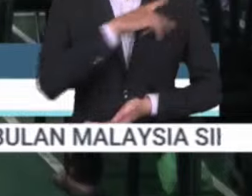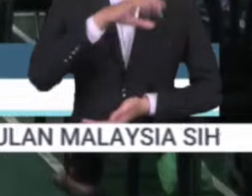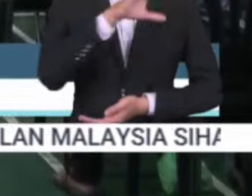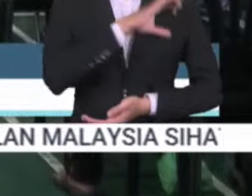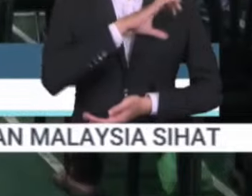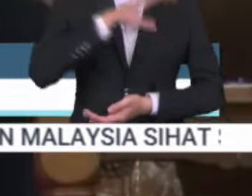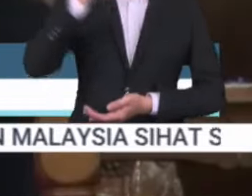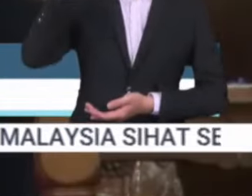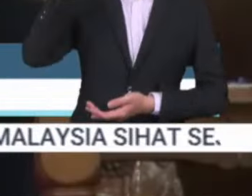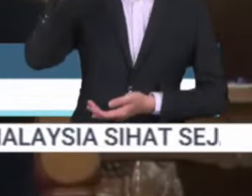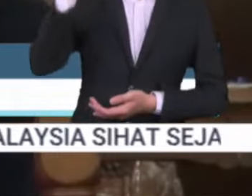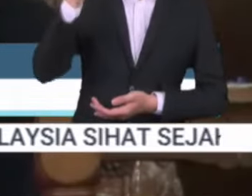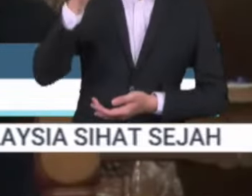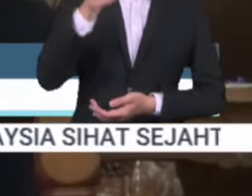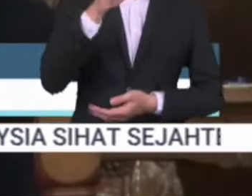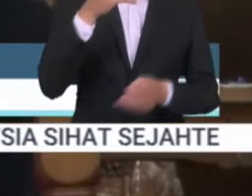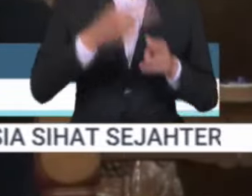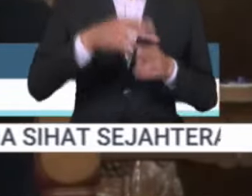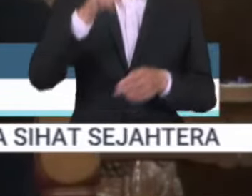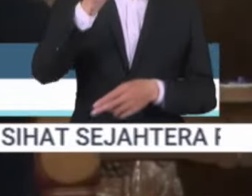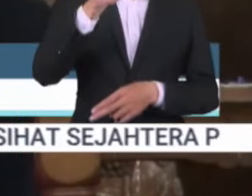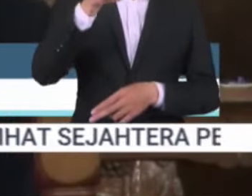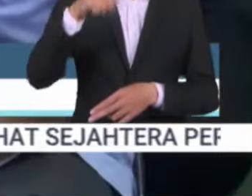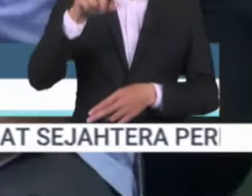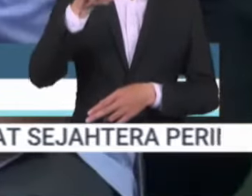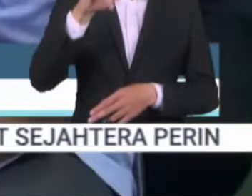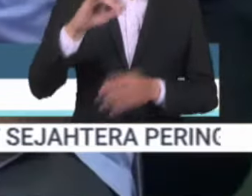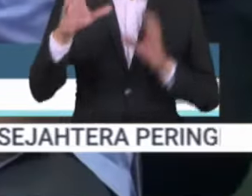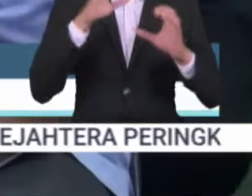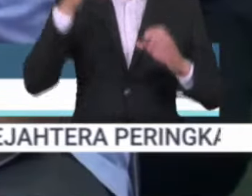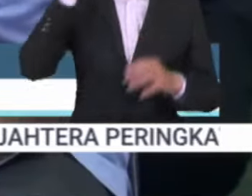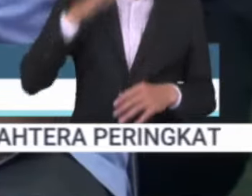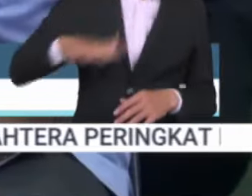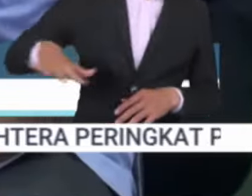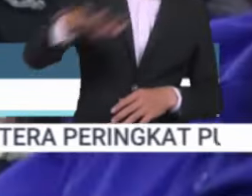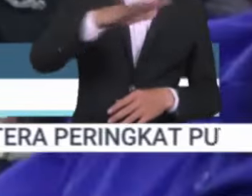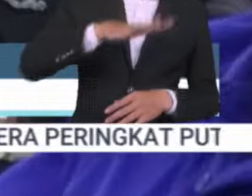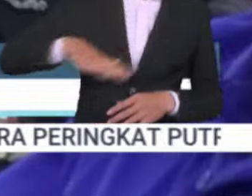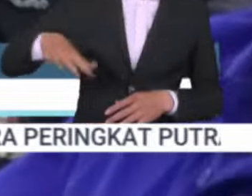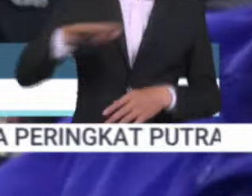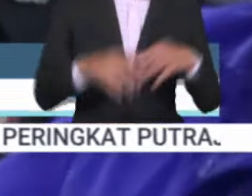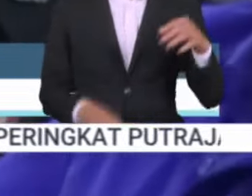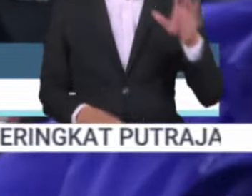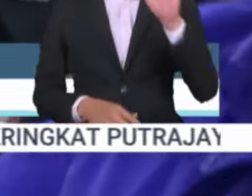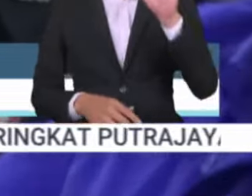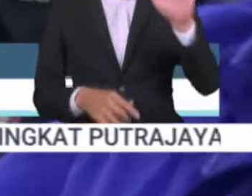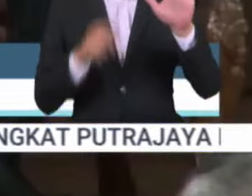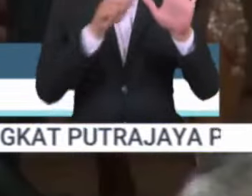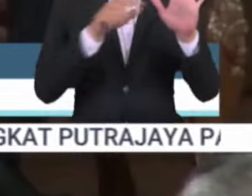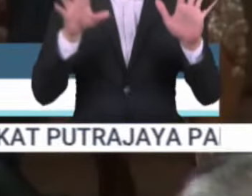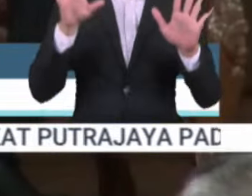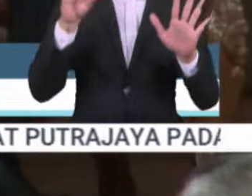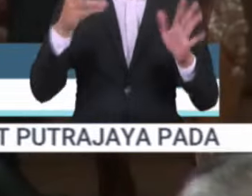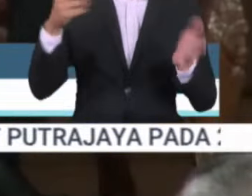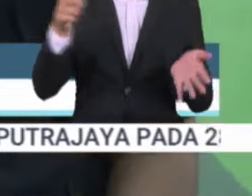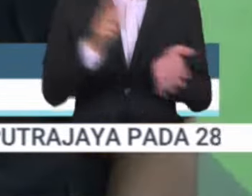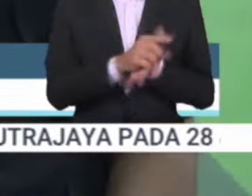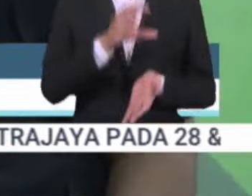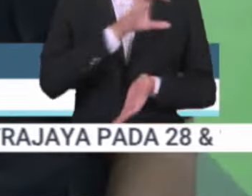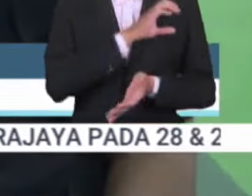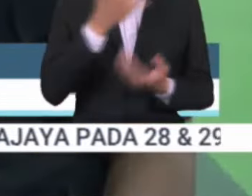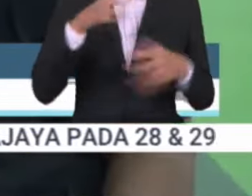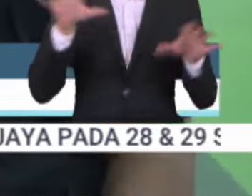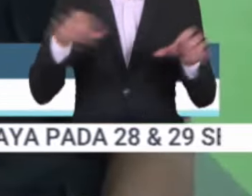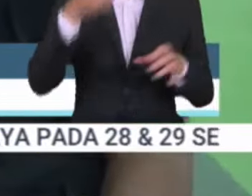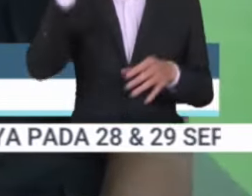Ketua Polis Daerah Kuala Terengganu ACP Azli Mohd Nur berkata, secara purata antara 5 hingga 6 laporan polis